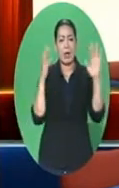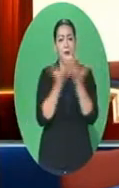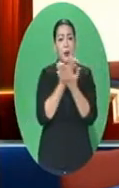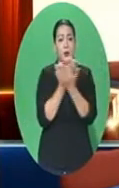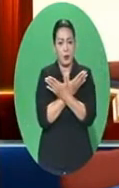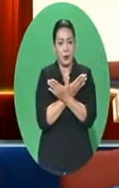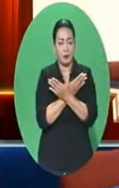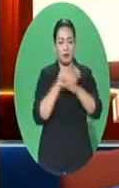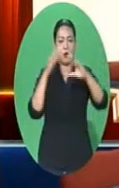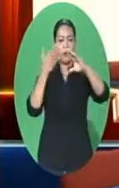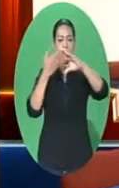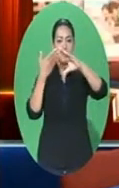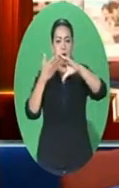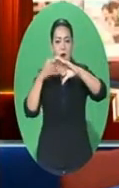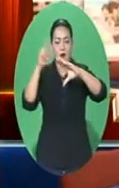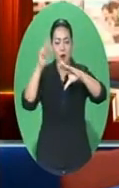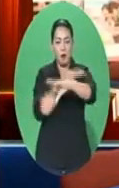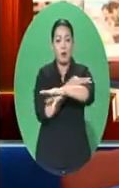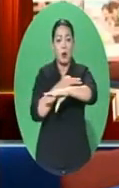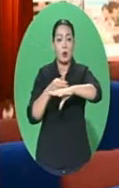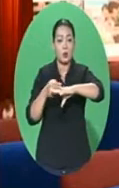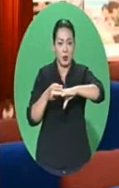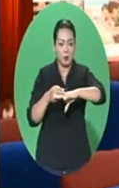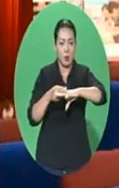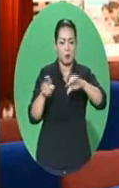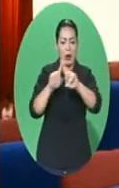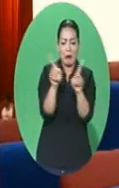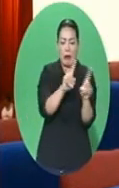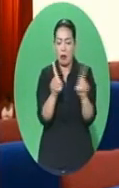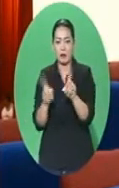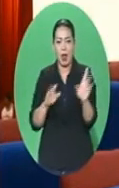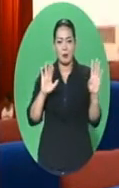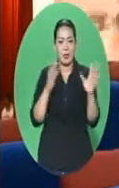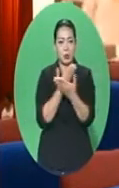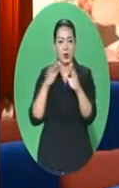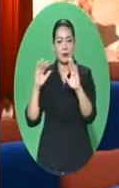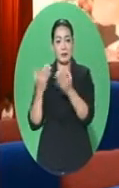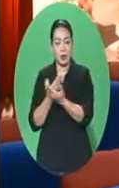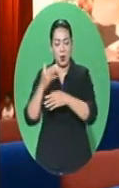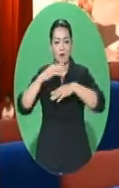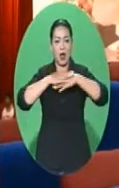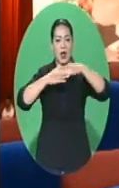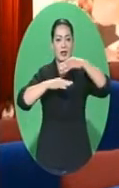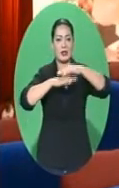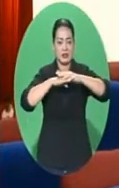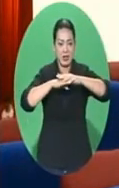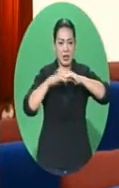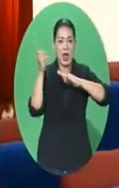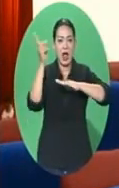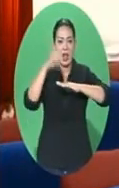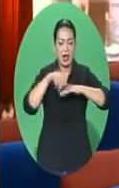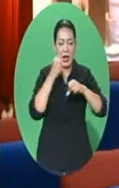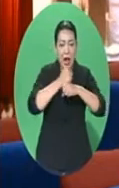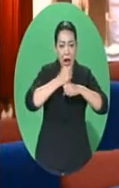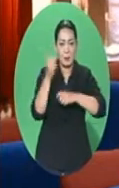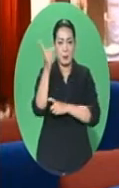tiến toàn bộ các hoạt động chuyên môn của nhà trường. Trước hết là việc xây dựng lại những chương trình đào tạo đáp ứng nhu cầu